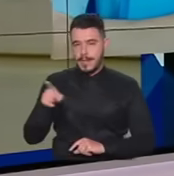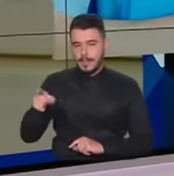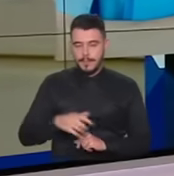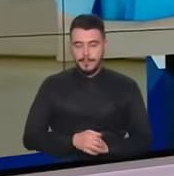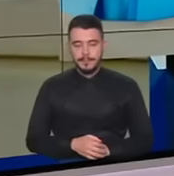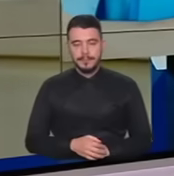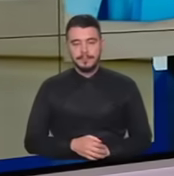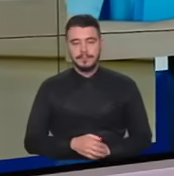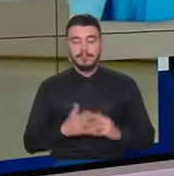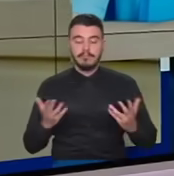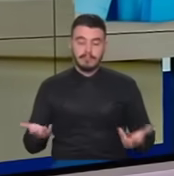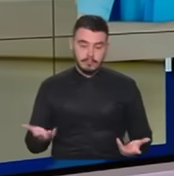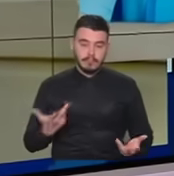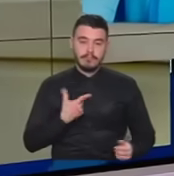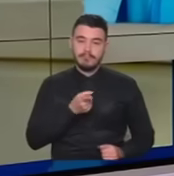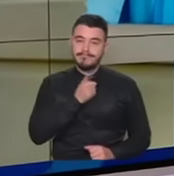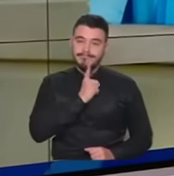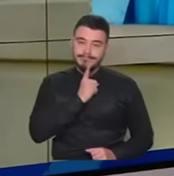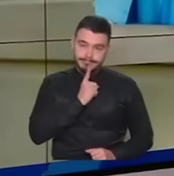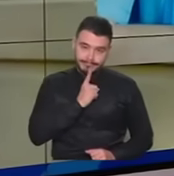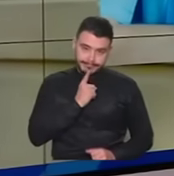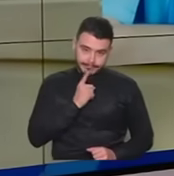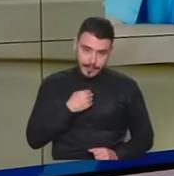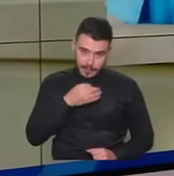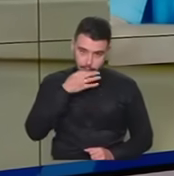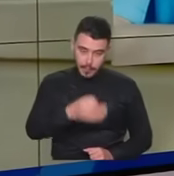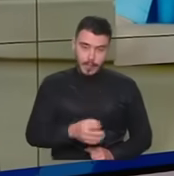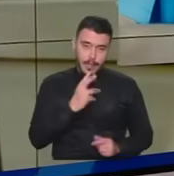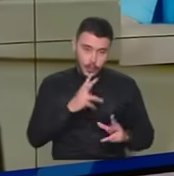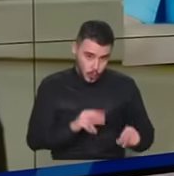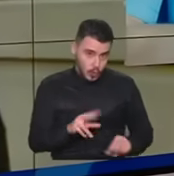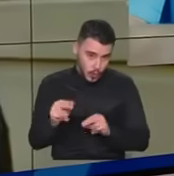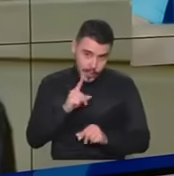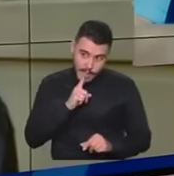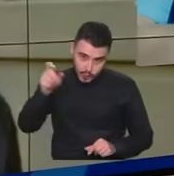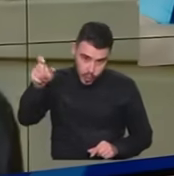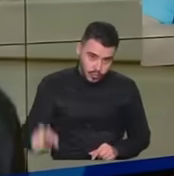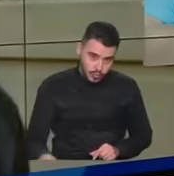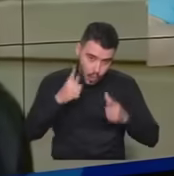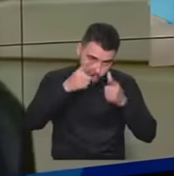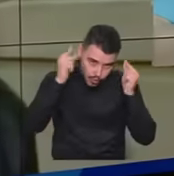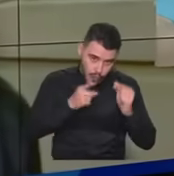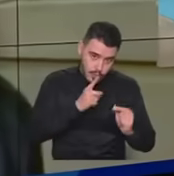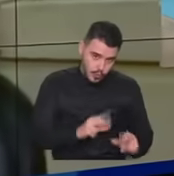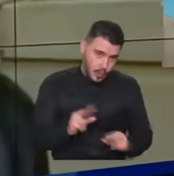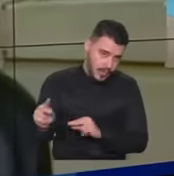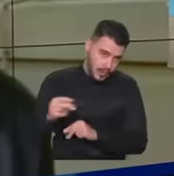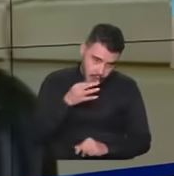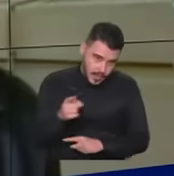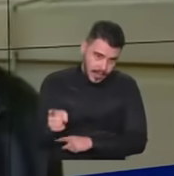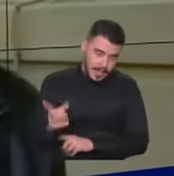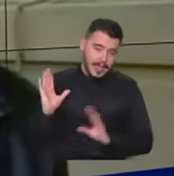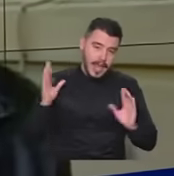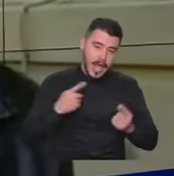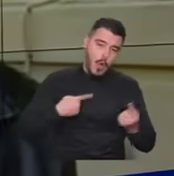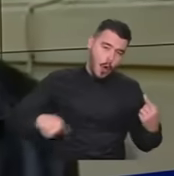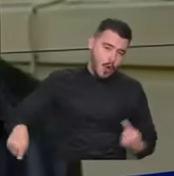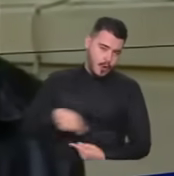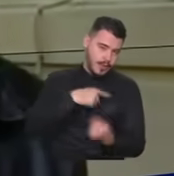βέβαια αυτό στο οποίο πατάει και ο κατηγορούμενος. Μα δεν υπάρχουν, λέει, άλλες καταγγελίες επίσημες. Ήταν ένα κοινό μυστικό στο νοσοκομείο. Και δεν είναι